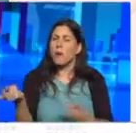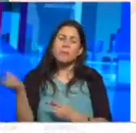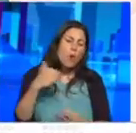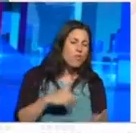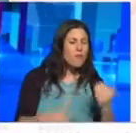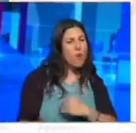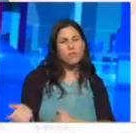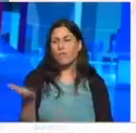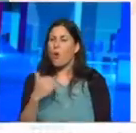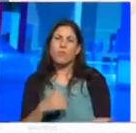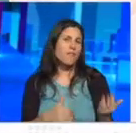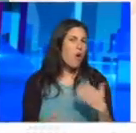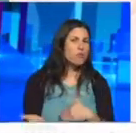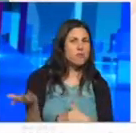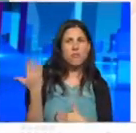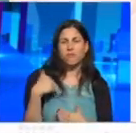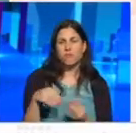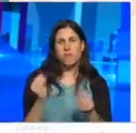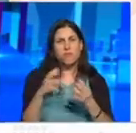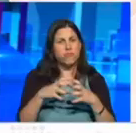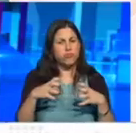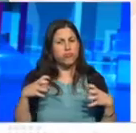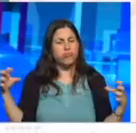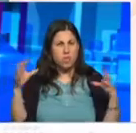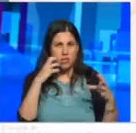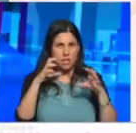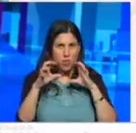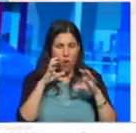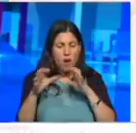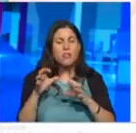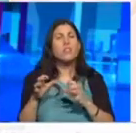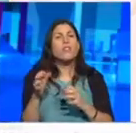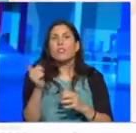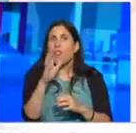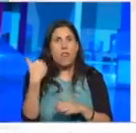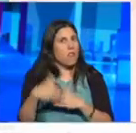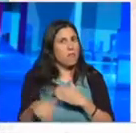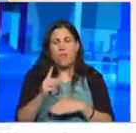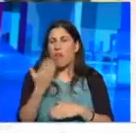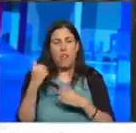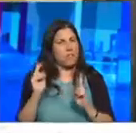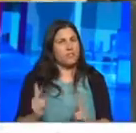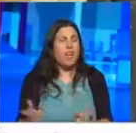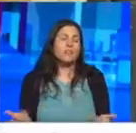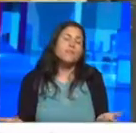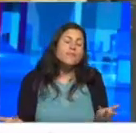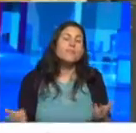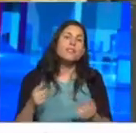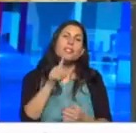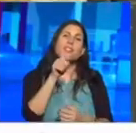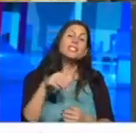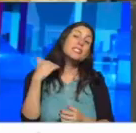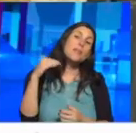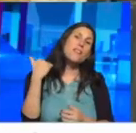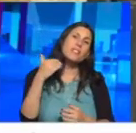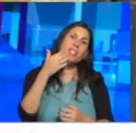פרט ועוד פרט, וכל פרט כזה היה פותח עוד פעם את כל המהדורות, וזה לא היה נגמר ולא היה נפסק. אז זה כנראה שציפי לבני מותר